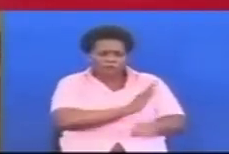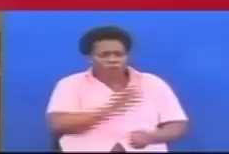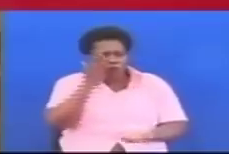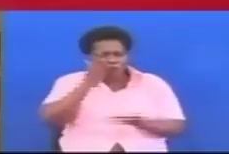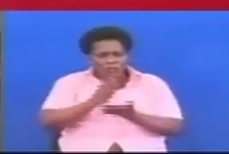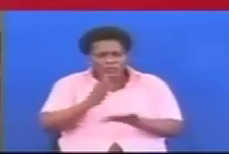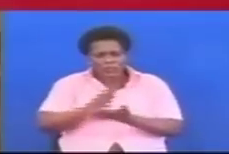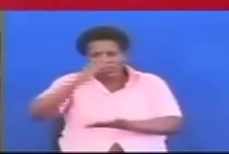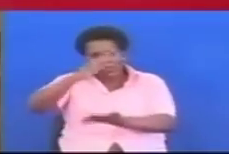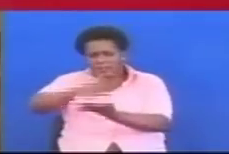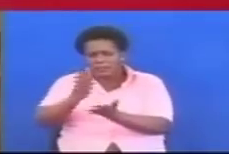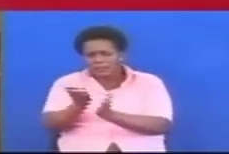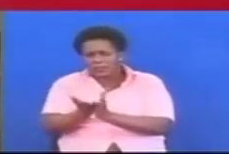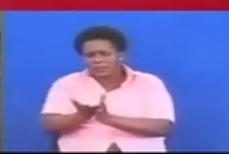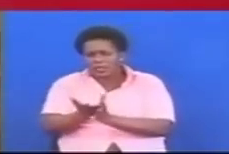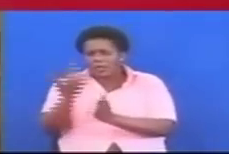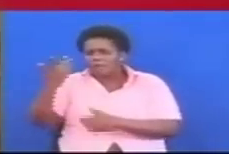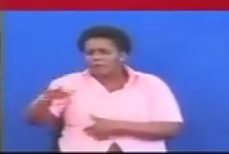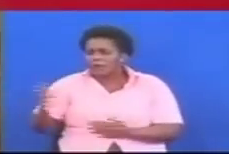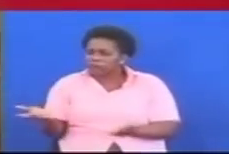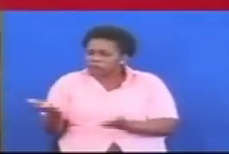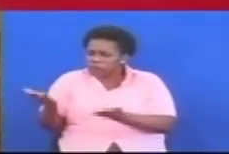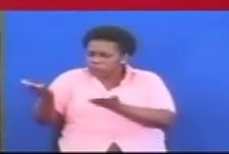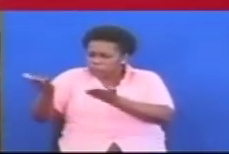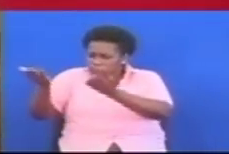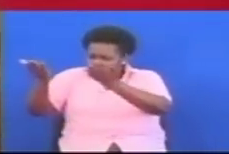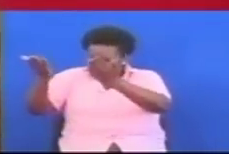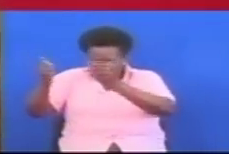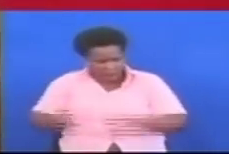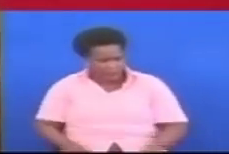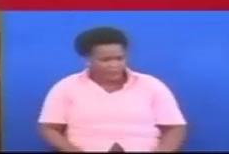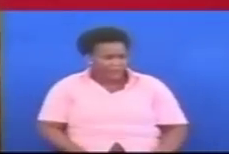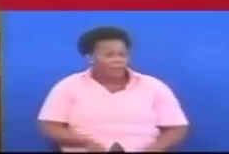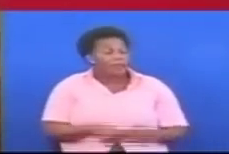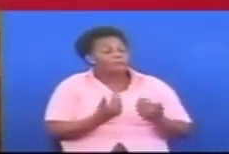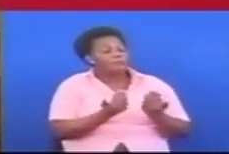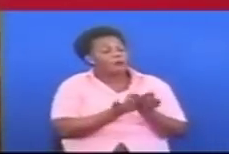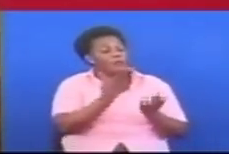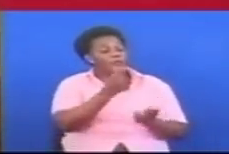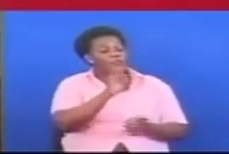kuendeleza sekta ya maji. Maombi ya fedha kwa mwaka